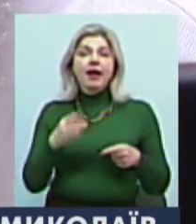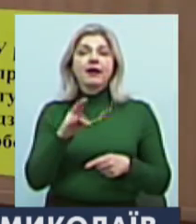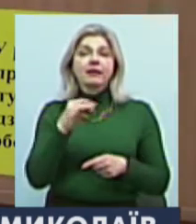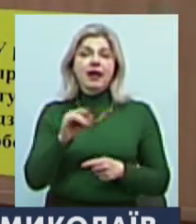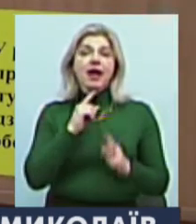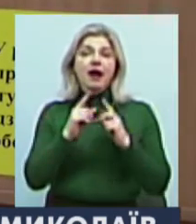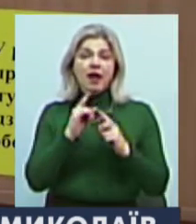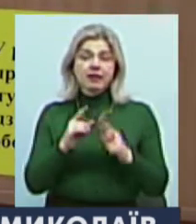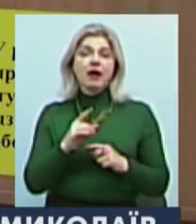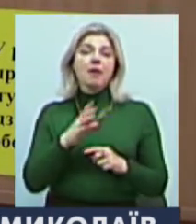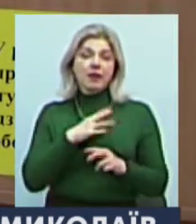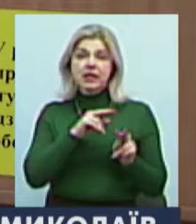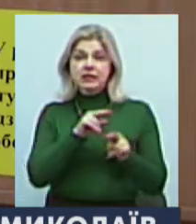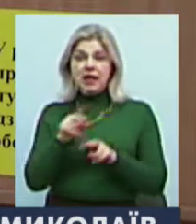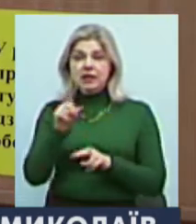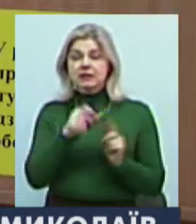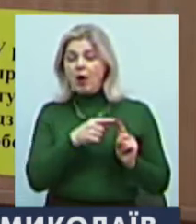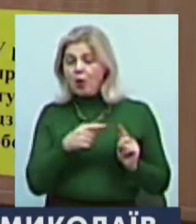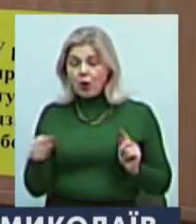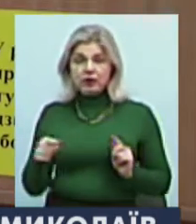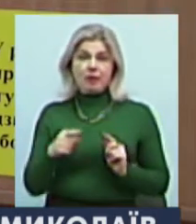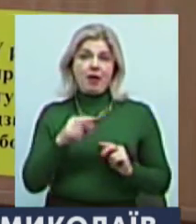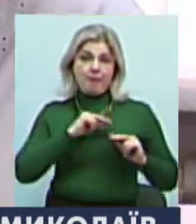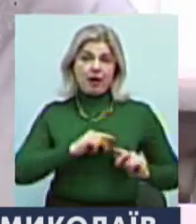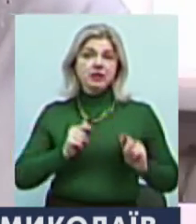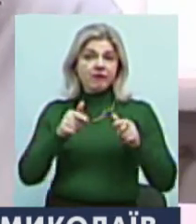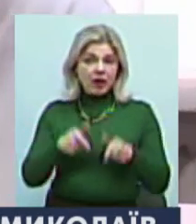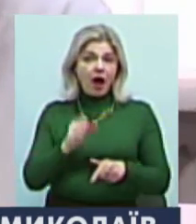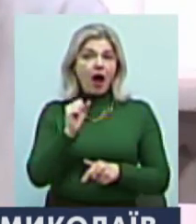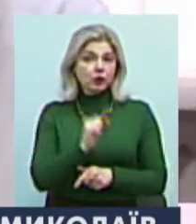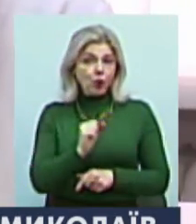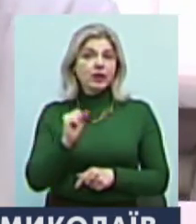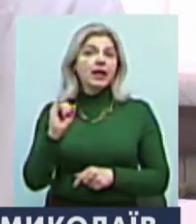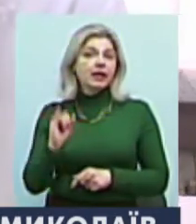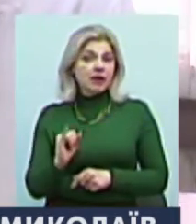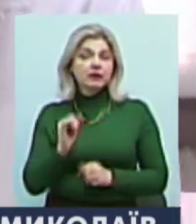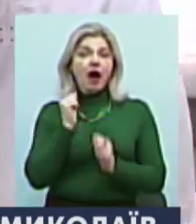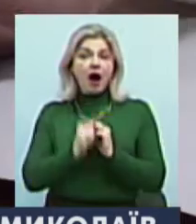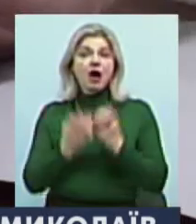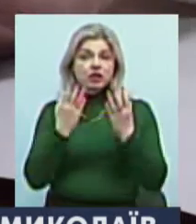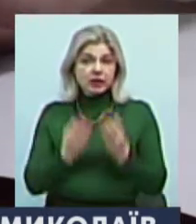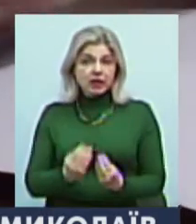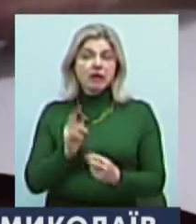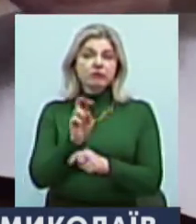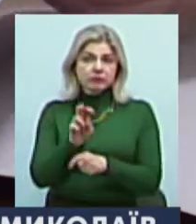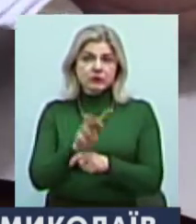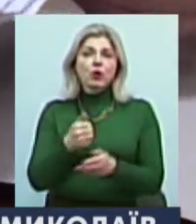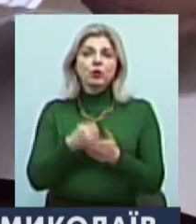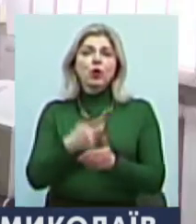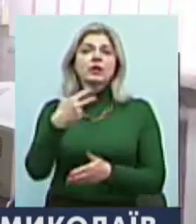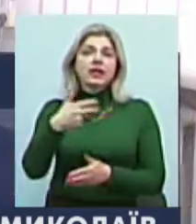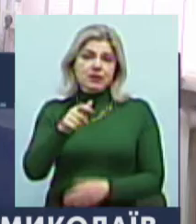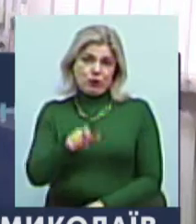Ткачова слідкувала за ходом працевлаштування Антона Ігнатенка. Окрім нього, до неї кожного дня звертається до 30